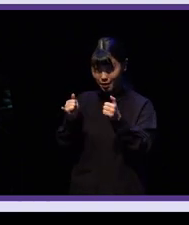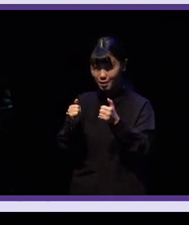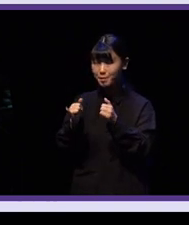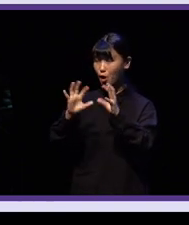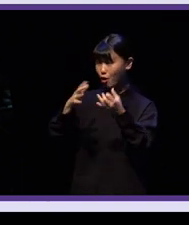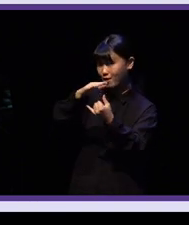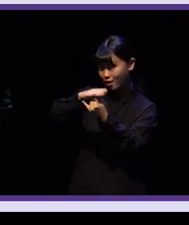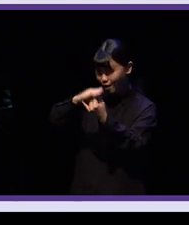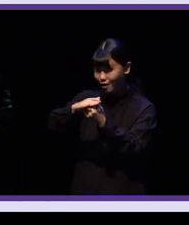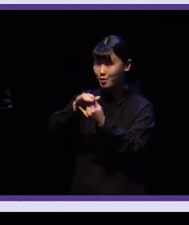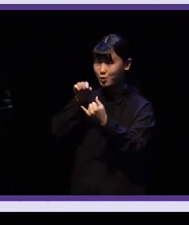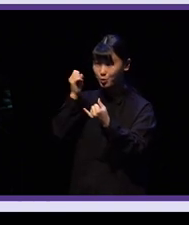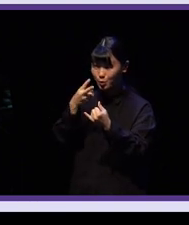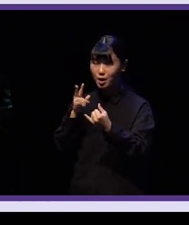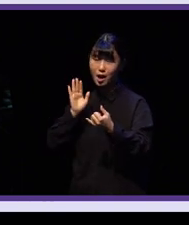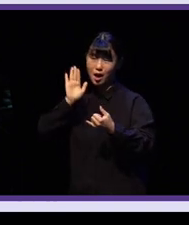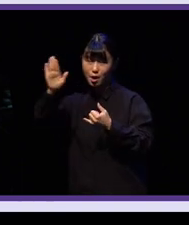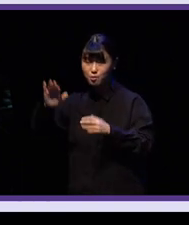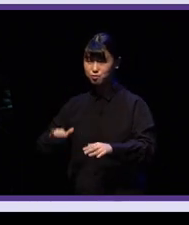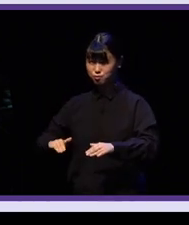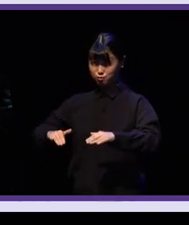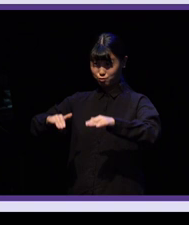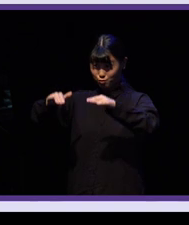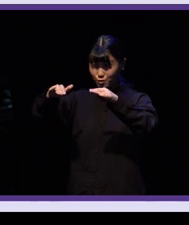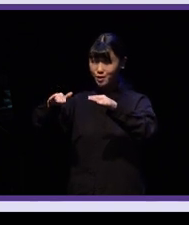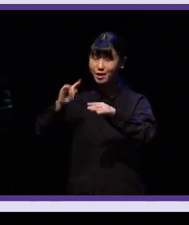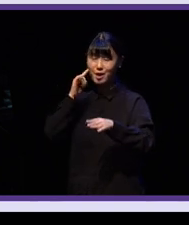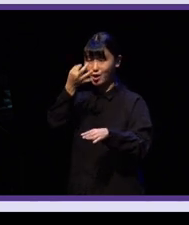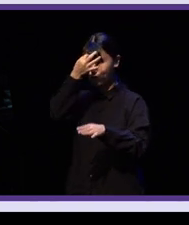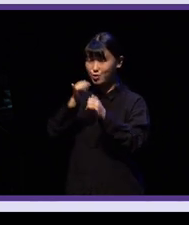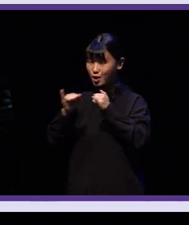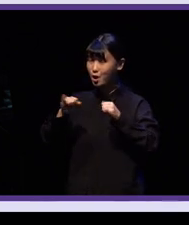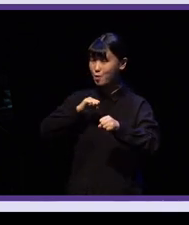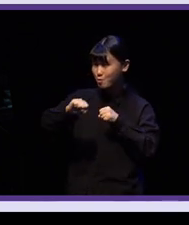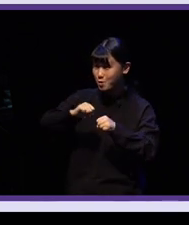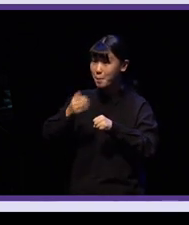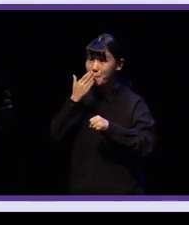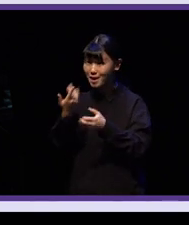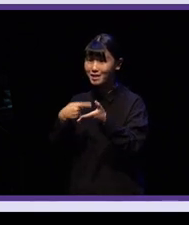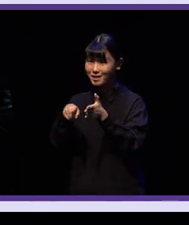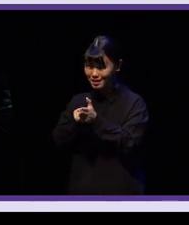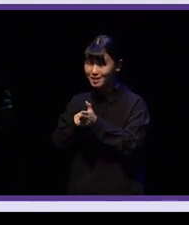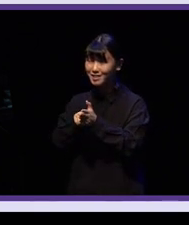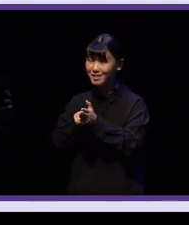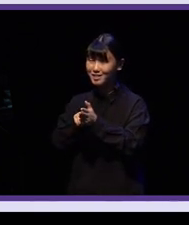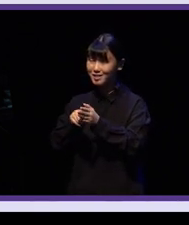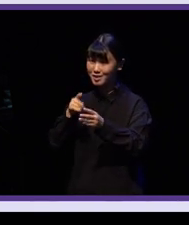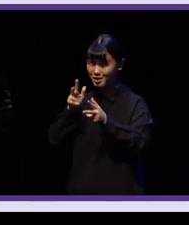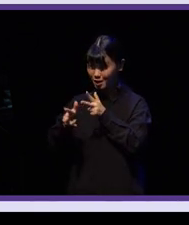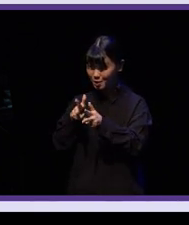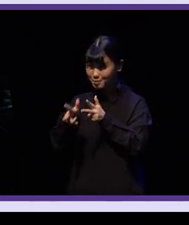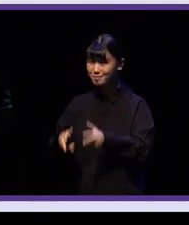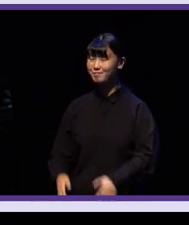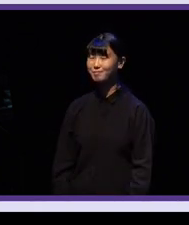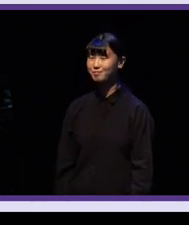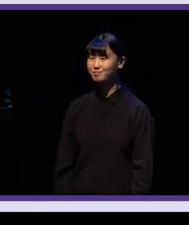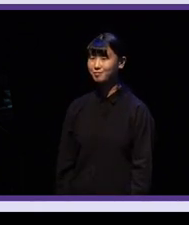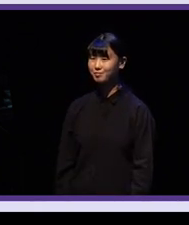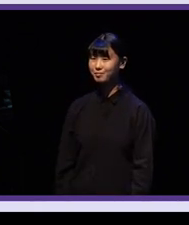그들이 창작 주체로서 활동할 수 있는 무한한 가능성을 가진 사업들입니다 그래서 예술위원회는